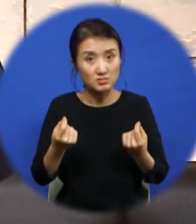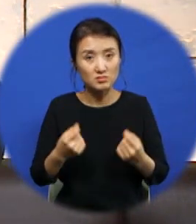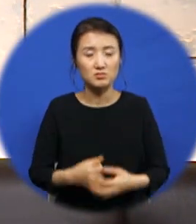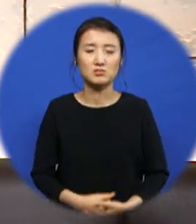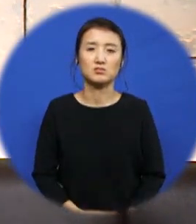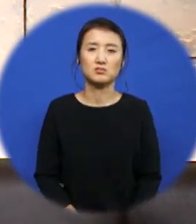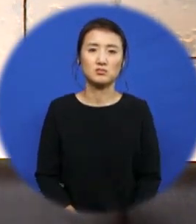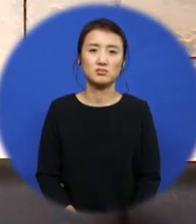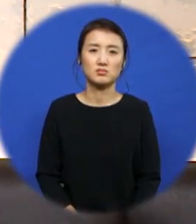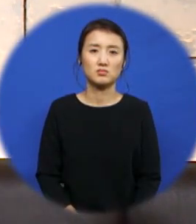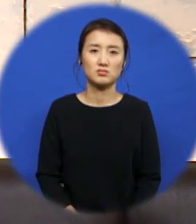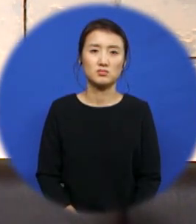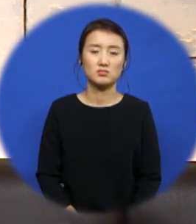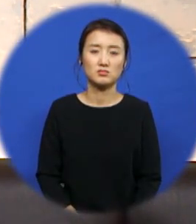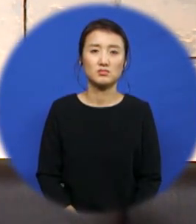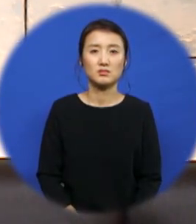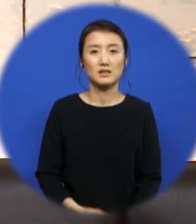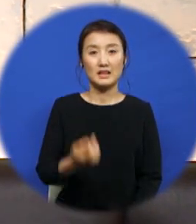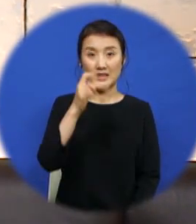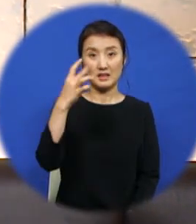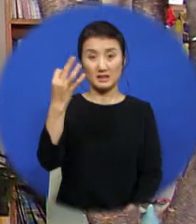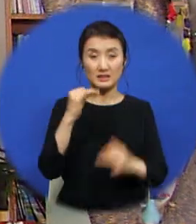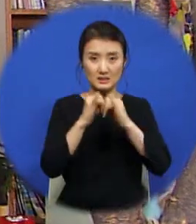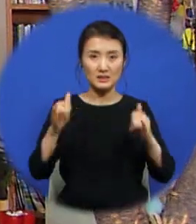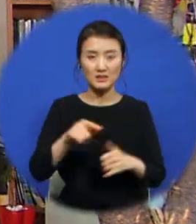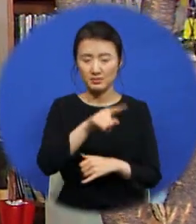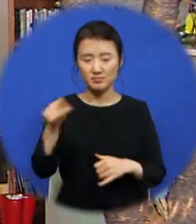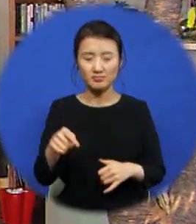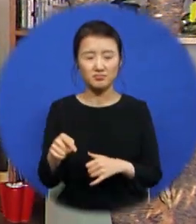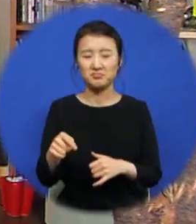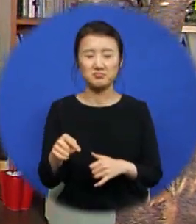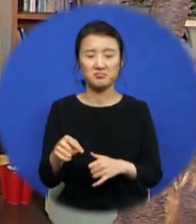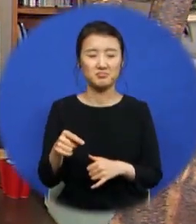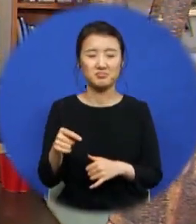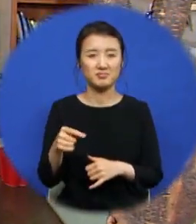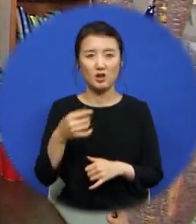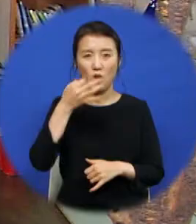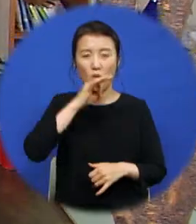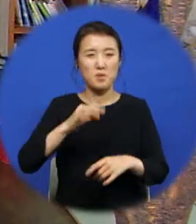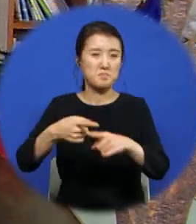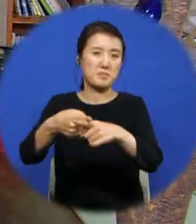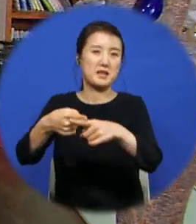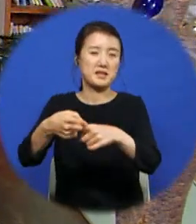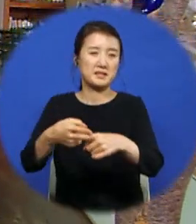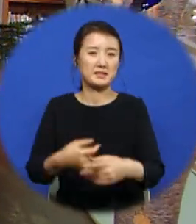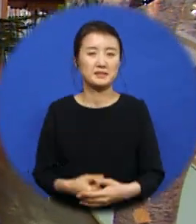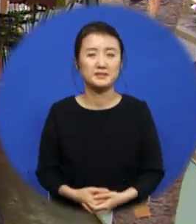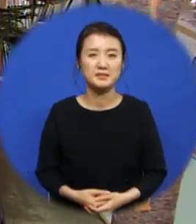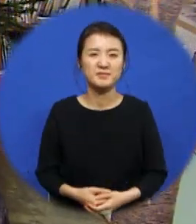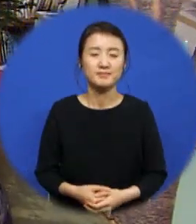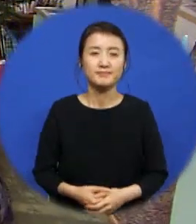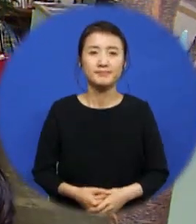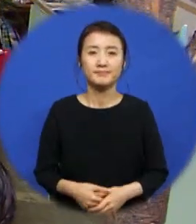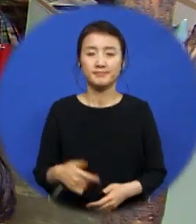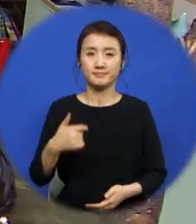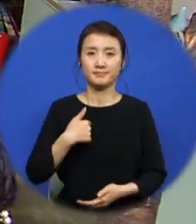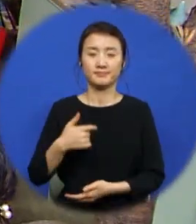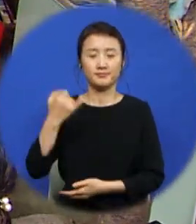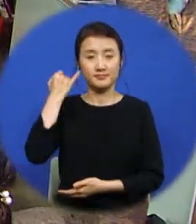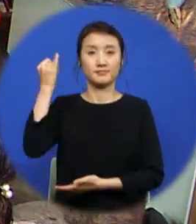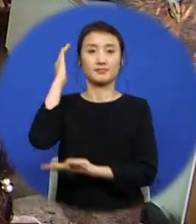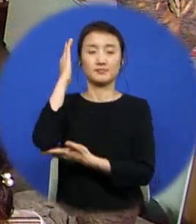들으신 분들은 제자 집 땅이 아닙니다 이 그저 예 그 창조의 결과물 여름이 받는 거죠 이런